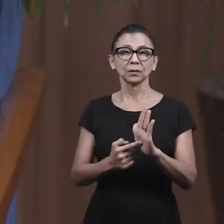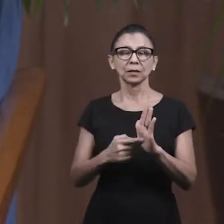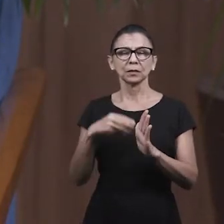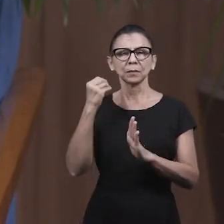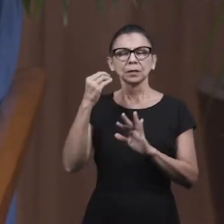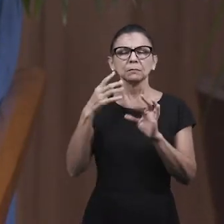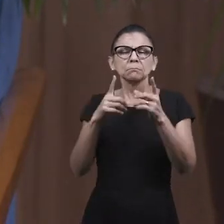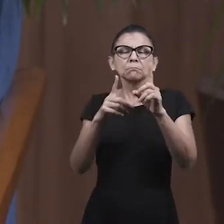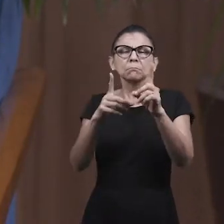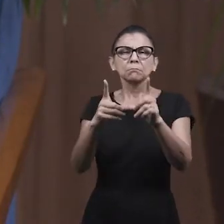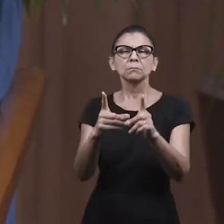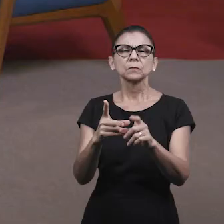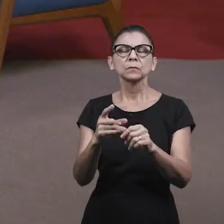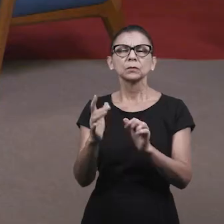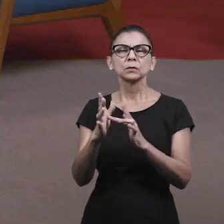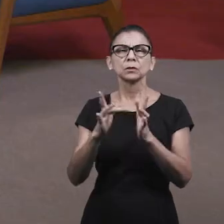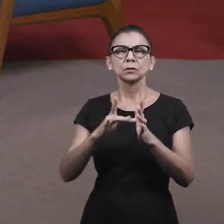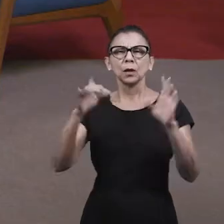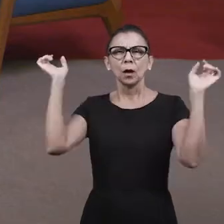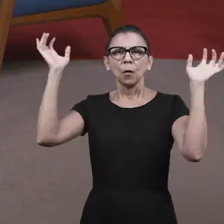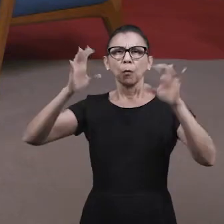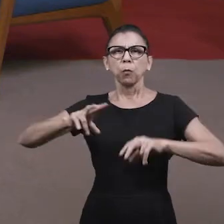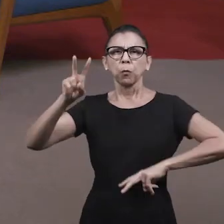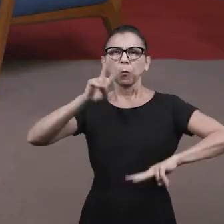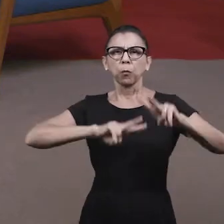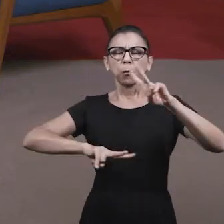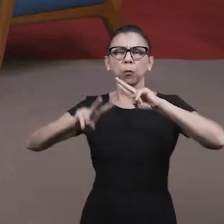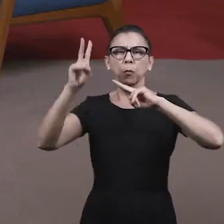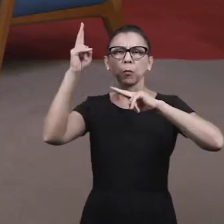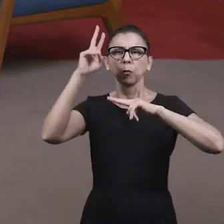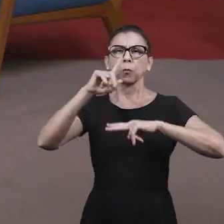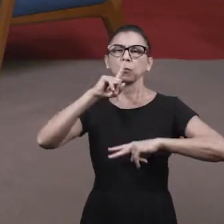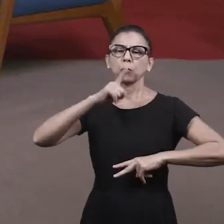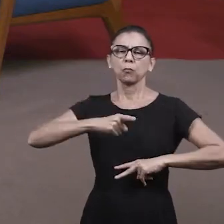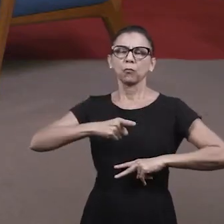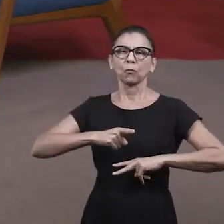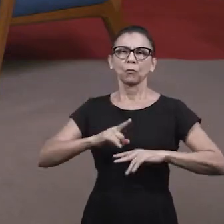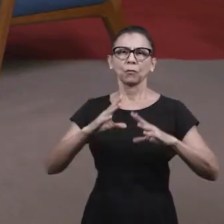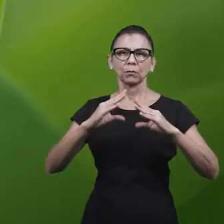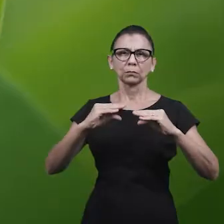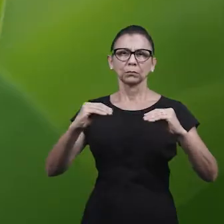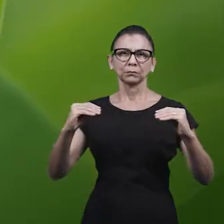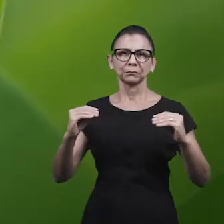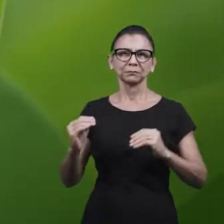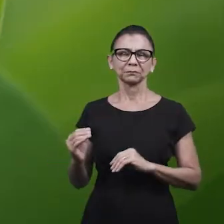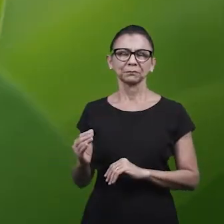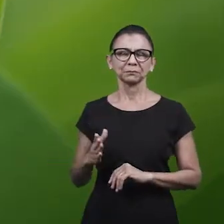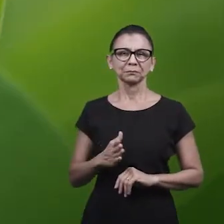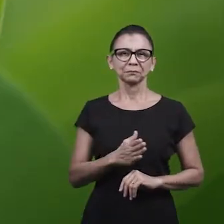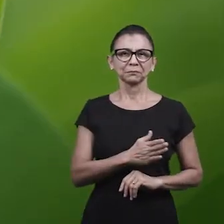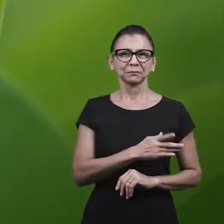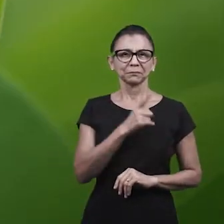quand Jésus apaise la tempête. Assistez maintenant au volet Leçon du Manaïm.